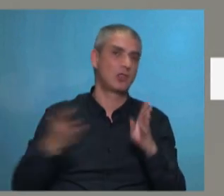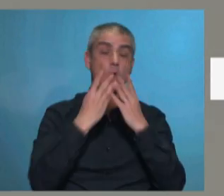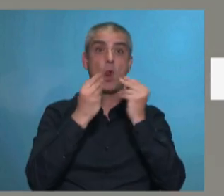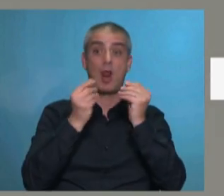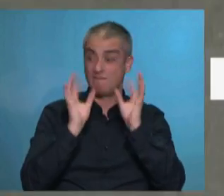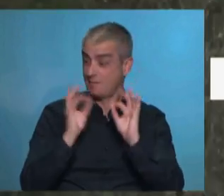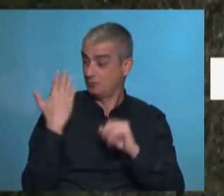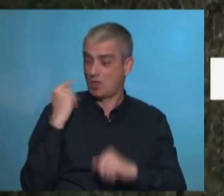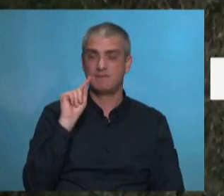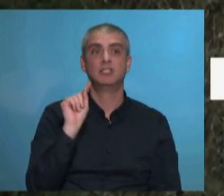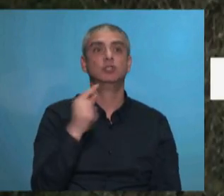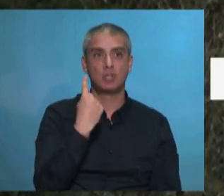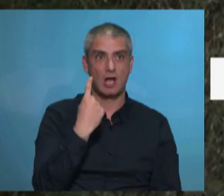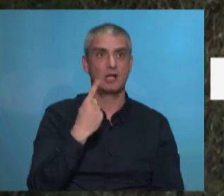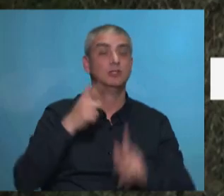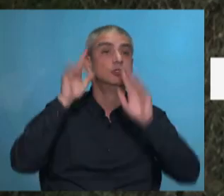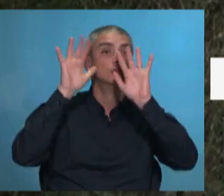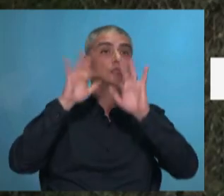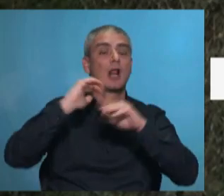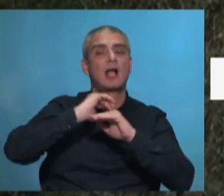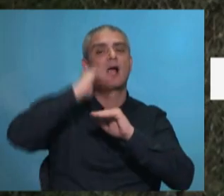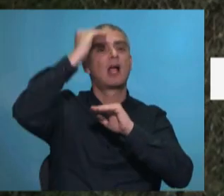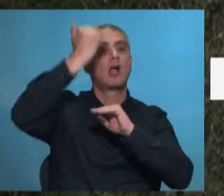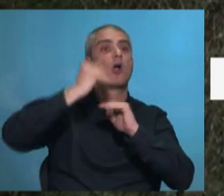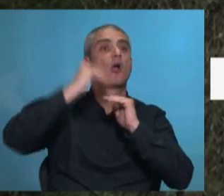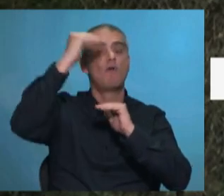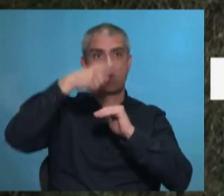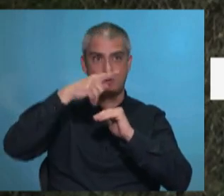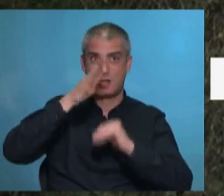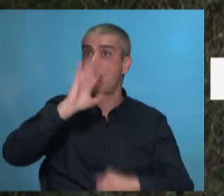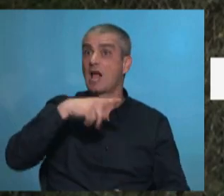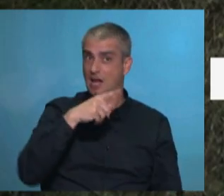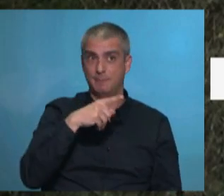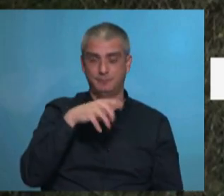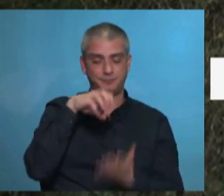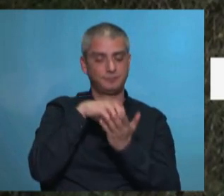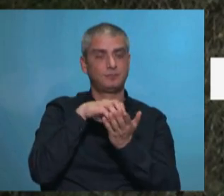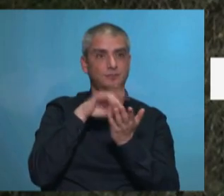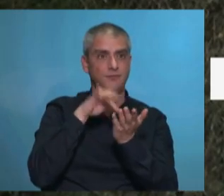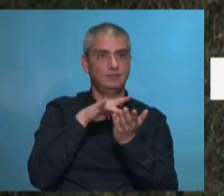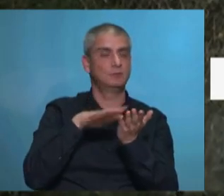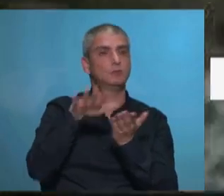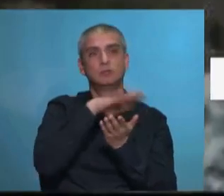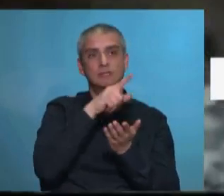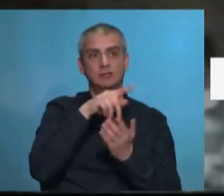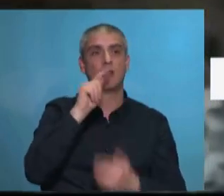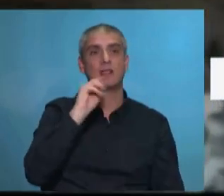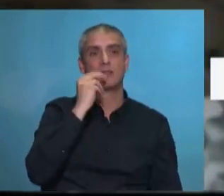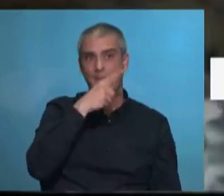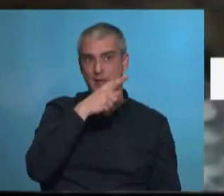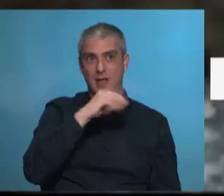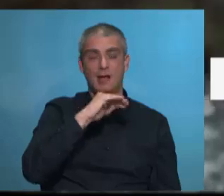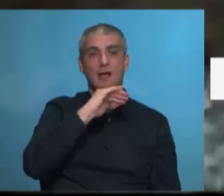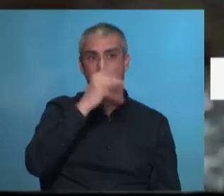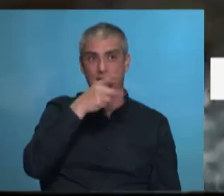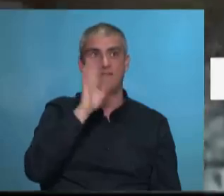וממש בשעה האחרונה שלג בפסגות הגבוהות, גם ביישוב שנמצא במועצה האזורית תמר הר המסע,